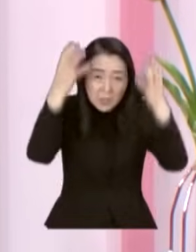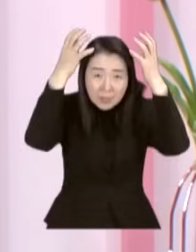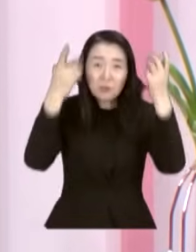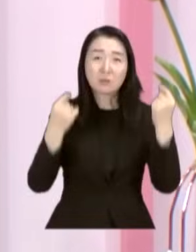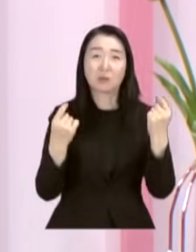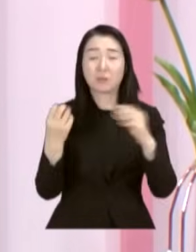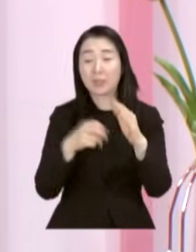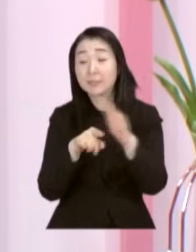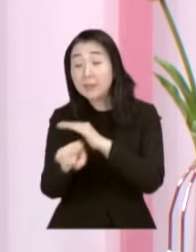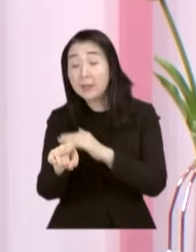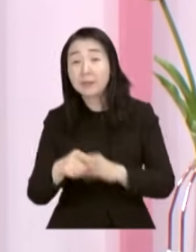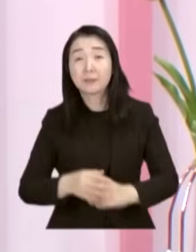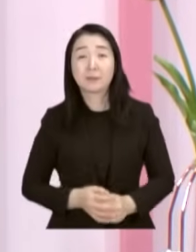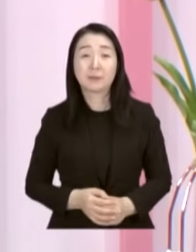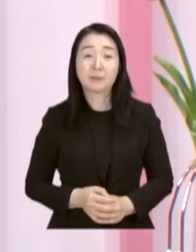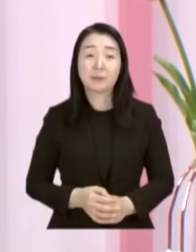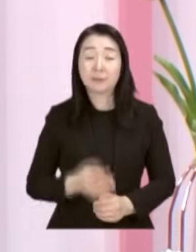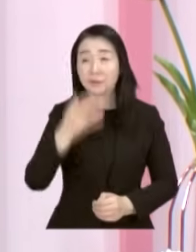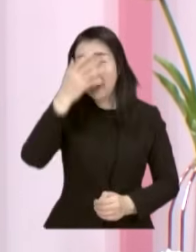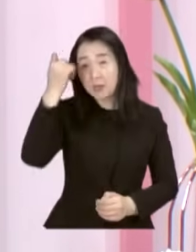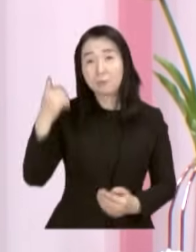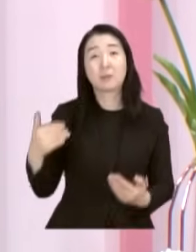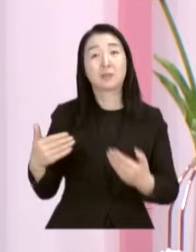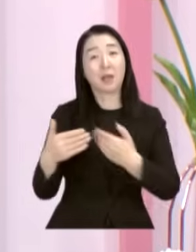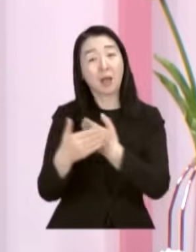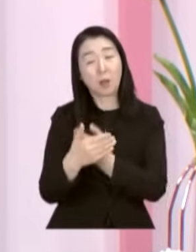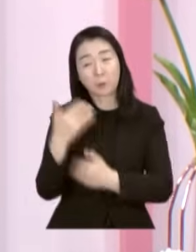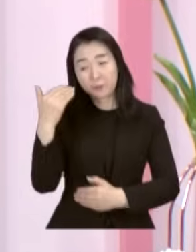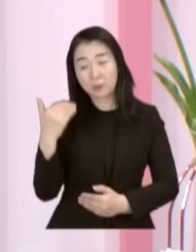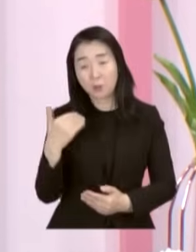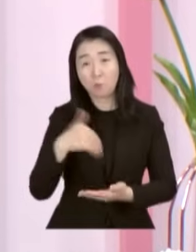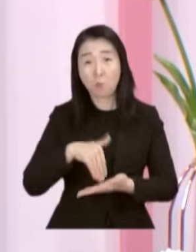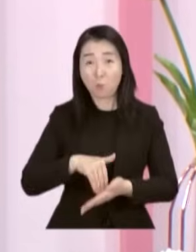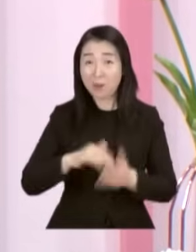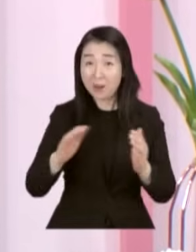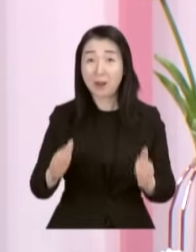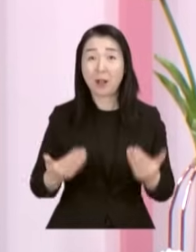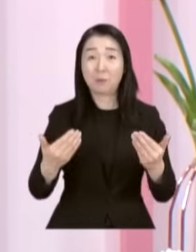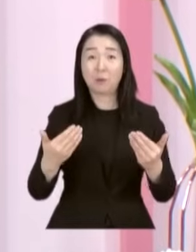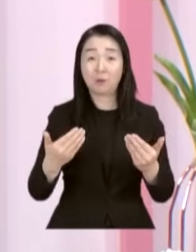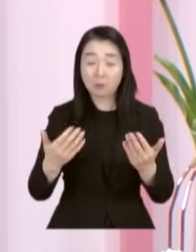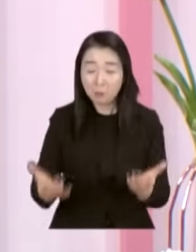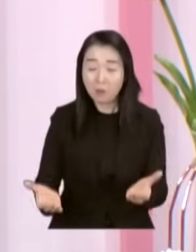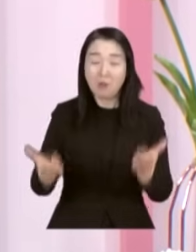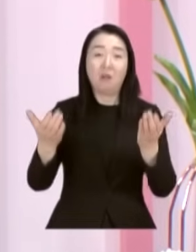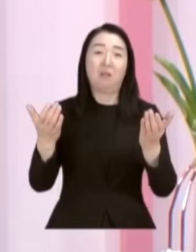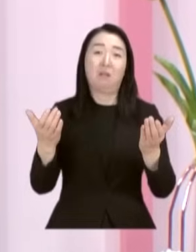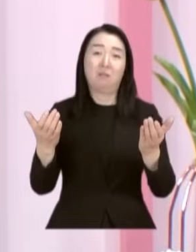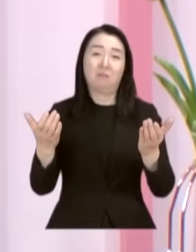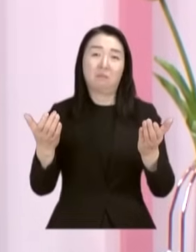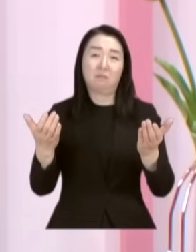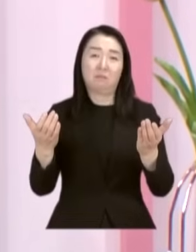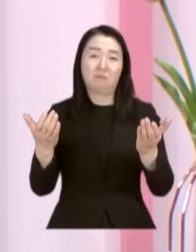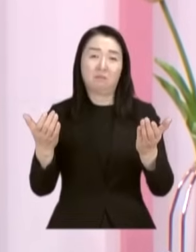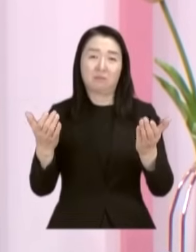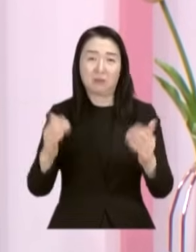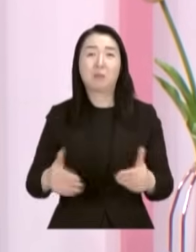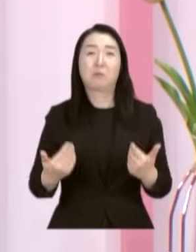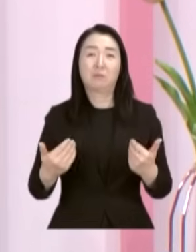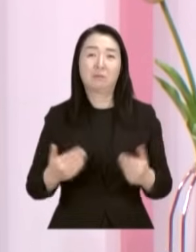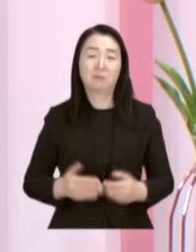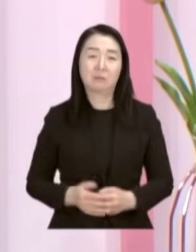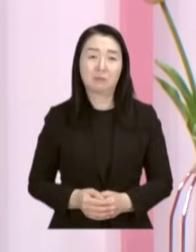간 거예요. 가서 그 할아버지를 안고 키가 자꾸 몸무게 가벼우니까 번쩍 들리는데